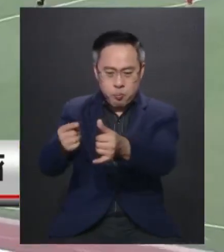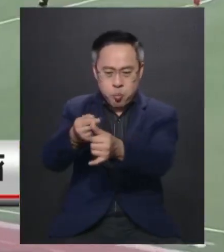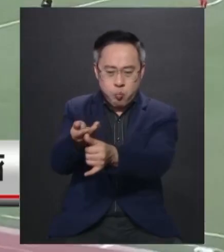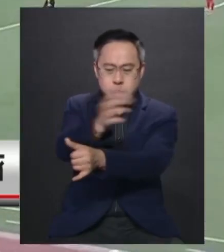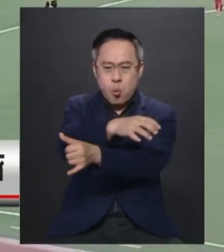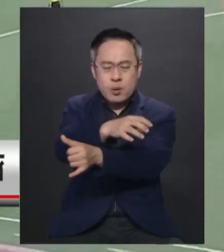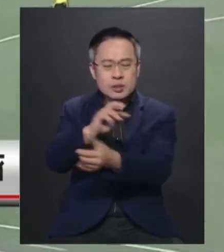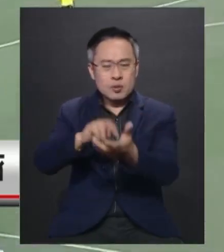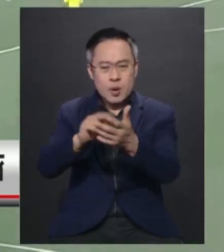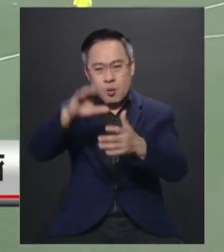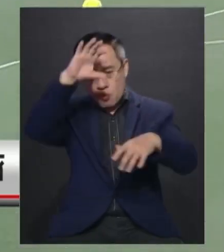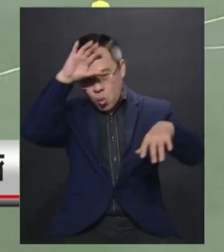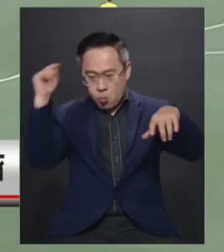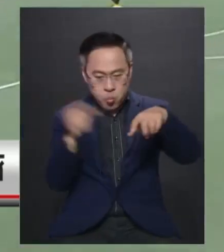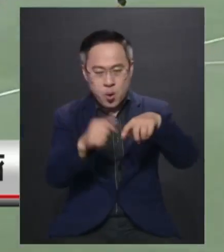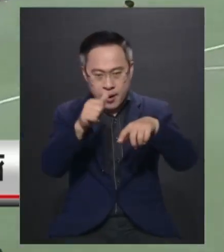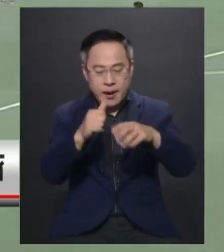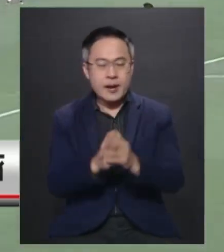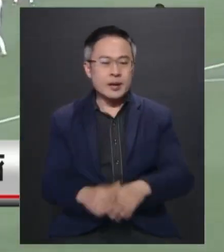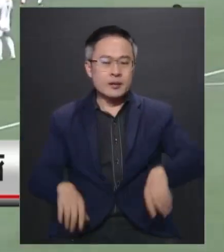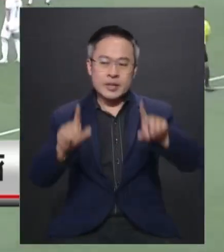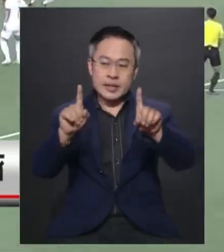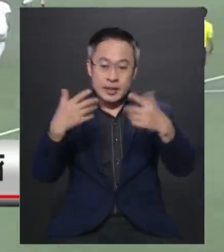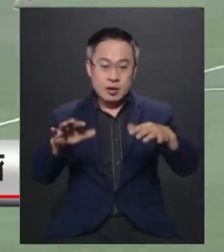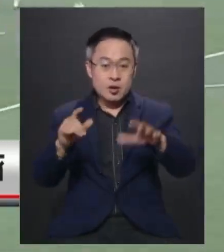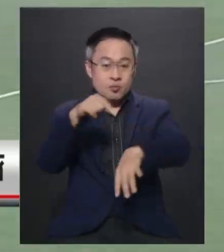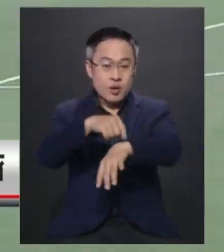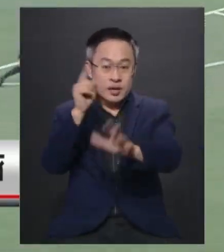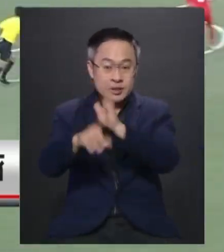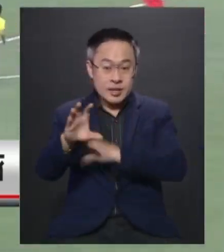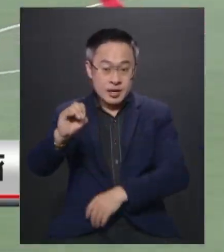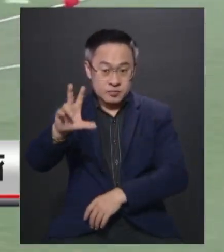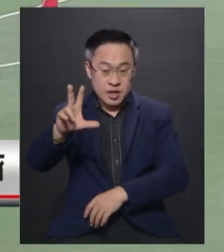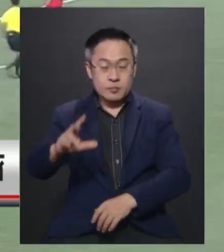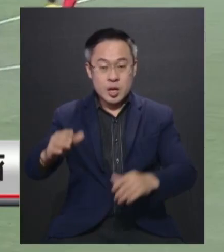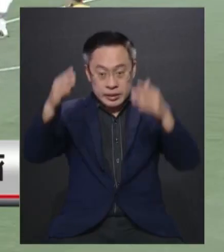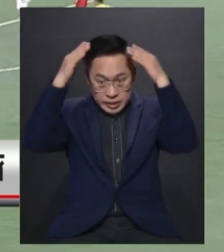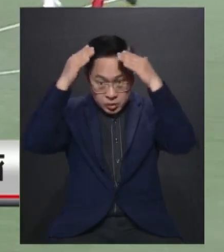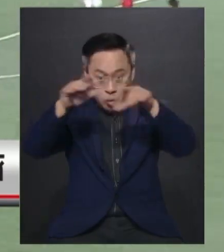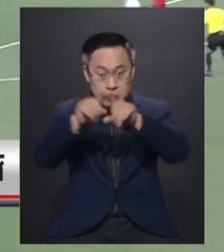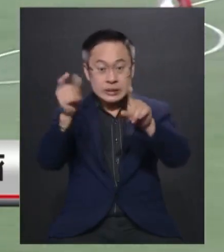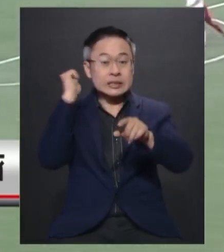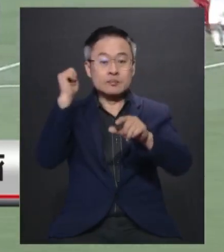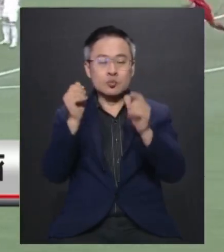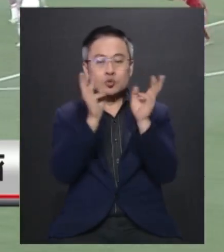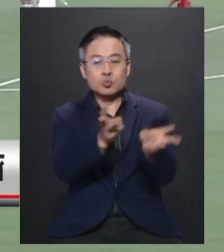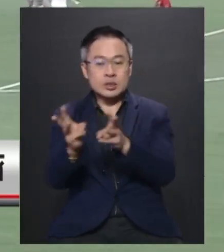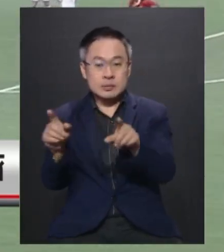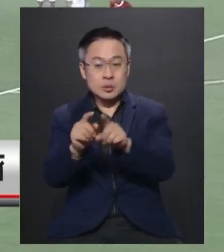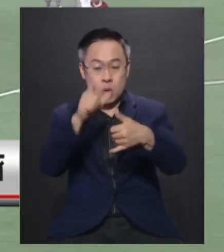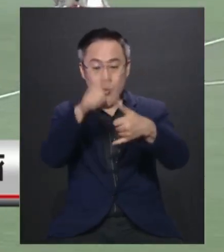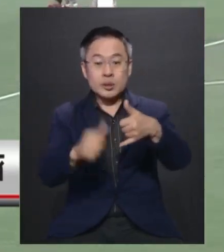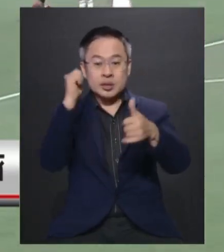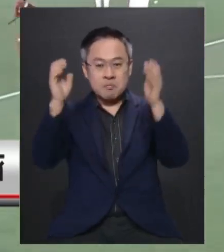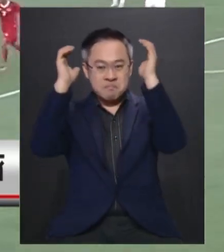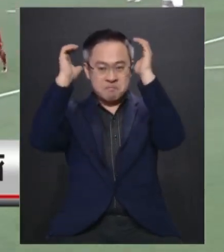จากนั้นเครื่องหลังนาทีที่ 53ค่ะเป็นลูกสูตรพุ่มไกด์ของอินโดอีกแล้วโอ้โหลูกนี้บอลเนี่ยรอยโด่งเข้ามาถึงประตูเวียดนามนะคะ